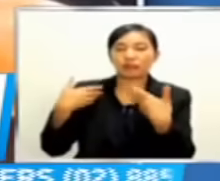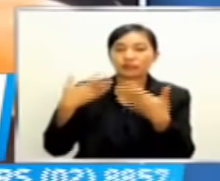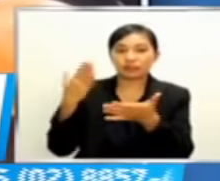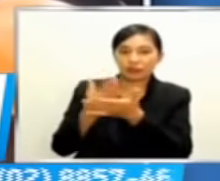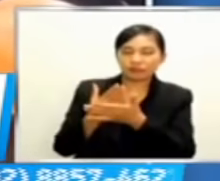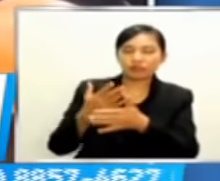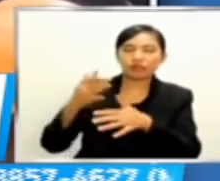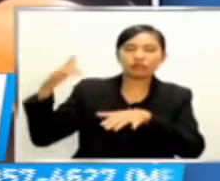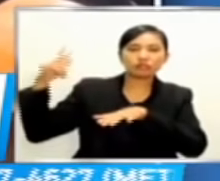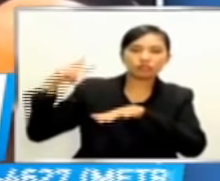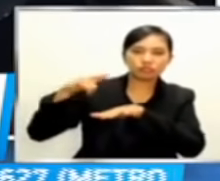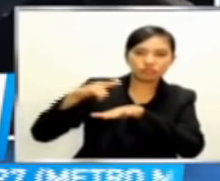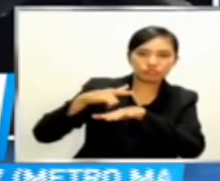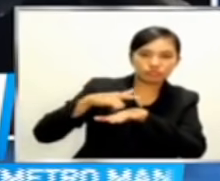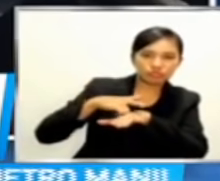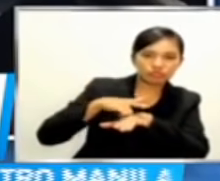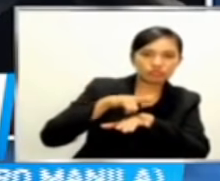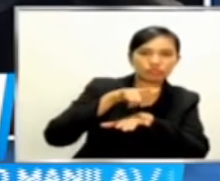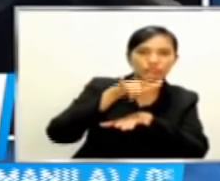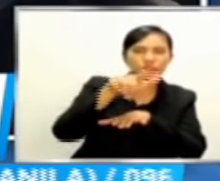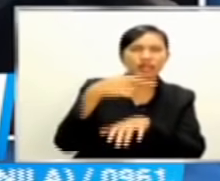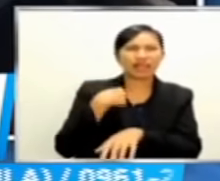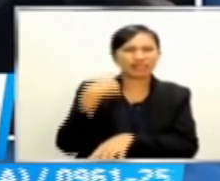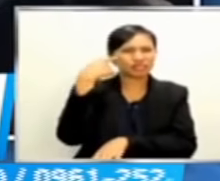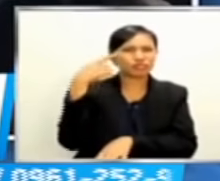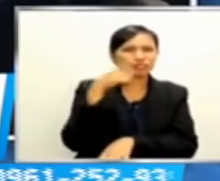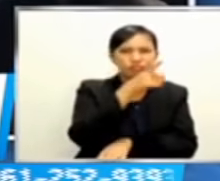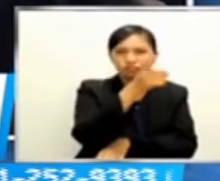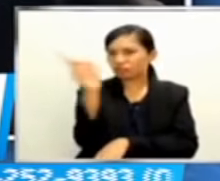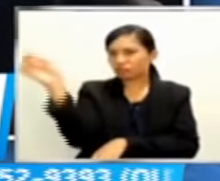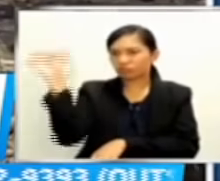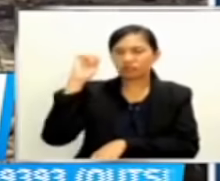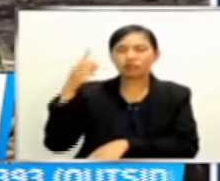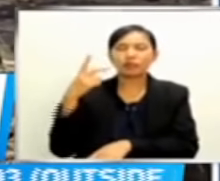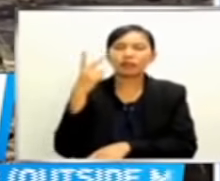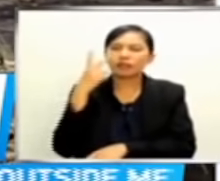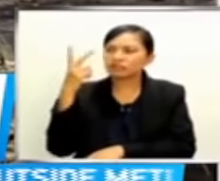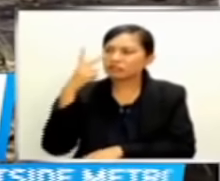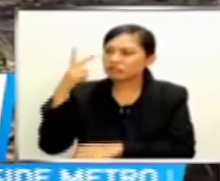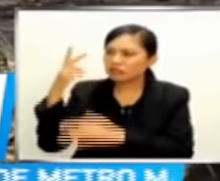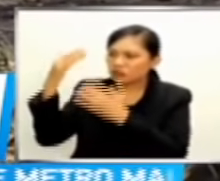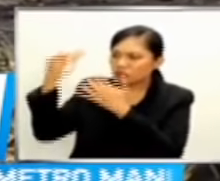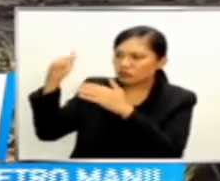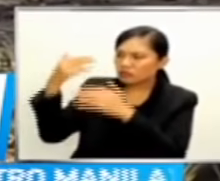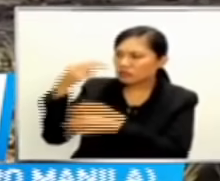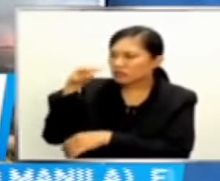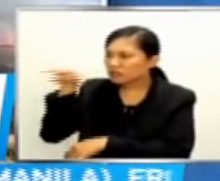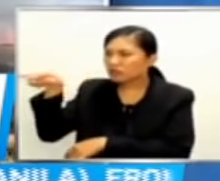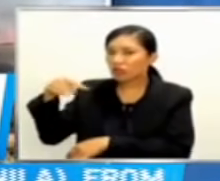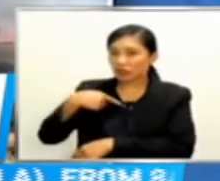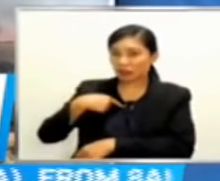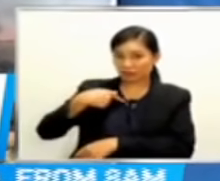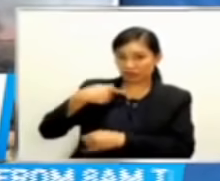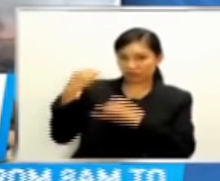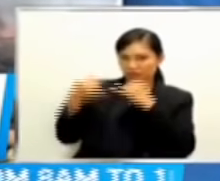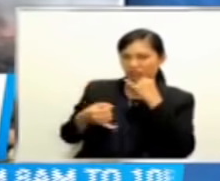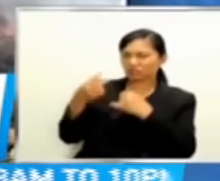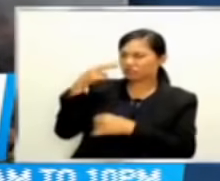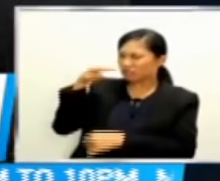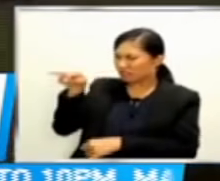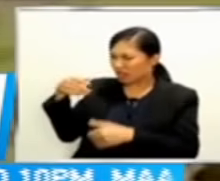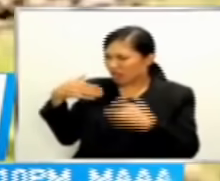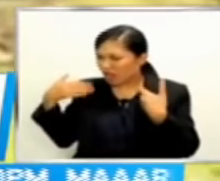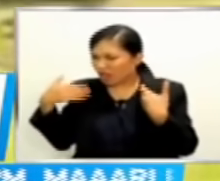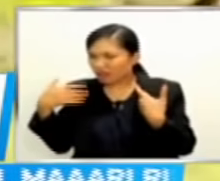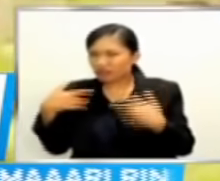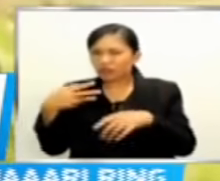iikot. Pagtingin mo sa bintana, kasi nandun man ako sa dulo. Pagtingin ko, may mga kahoy na. Impact naman, pumikit